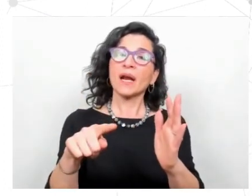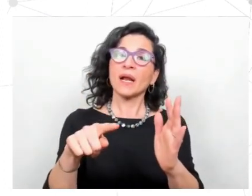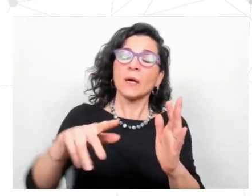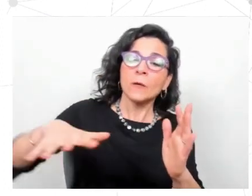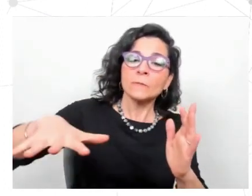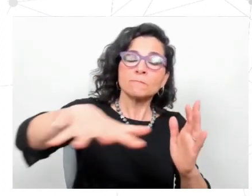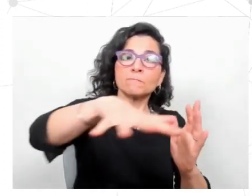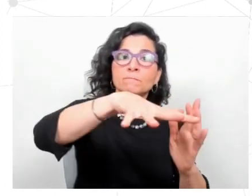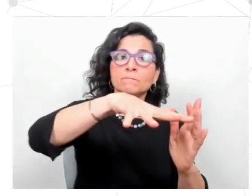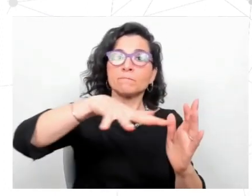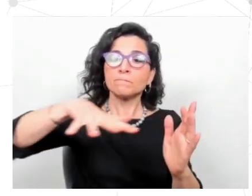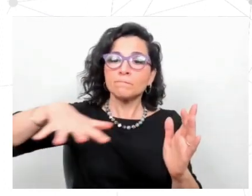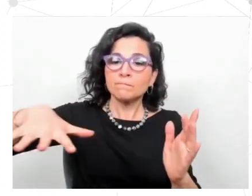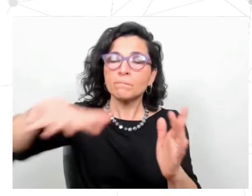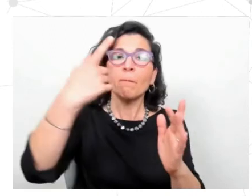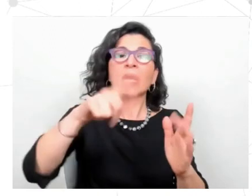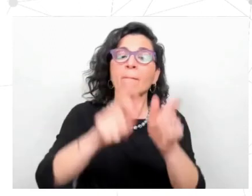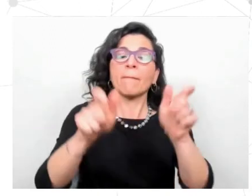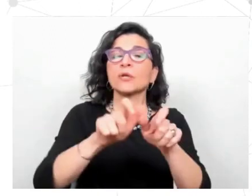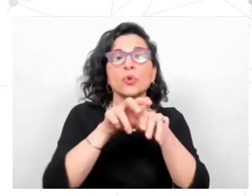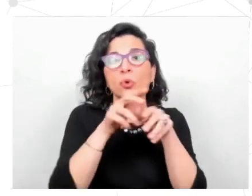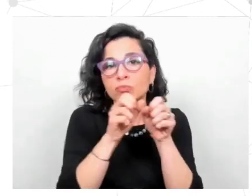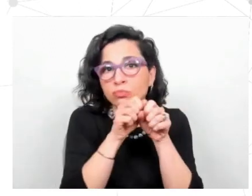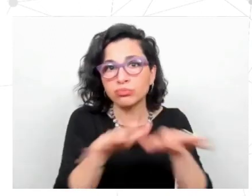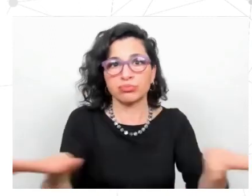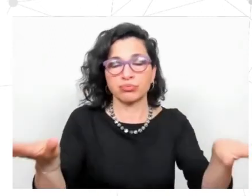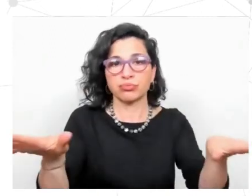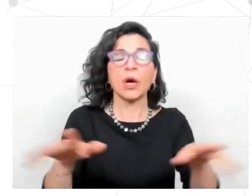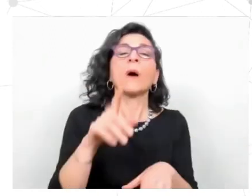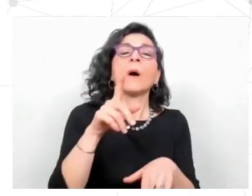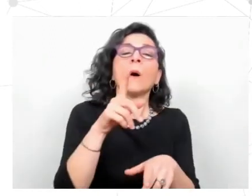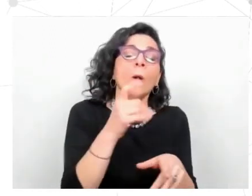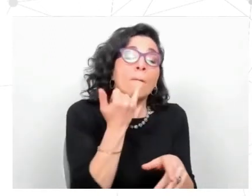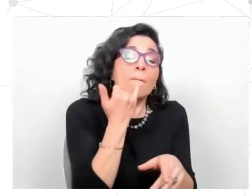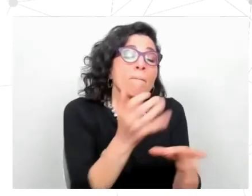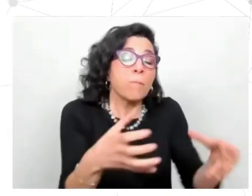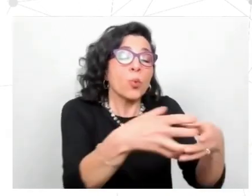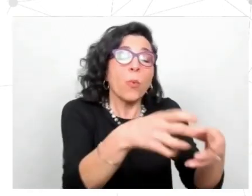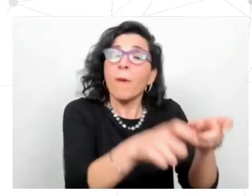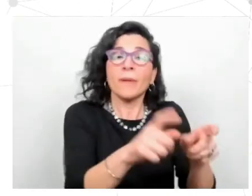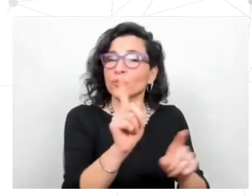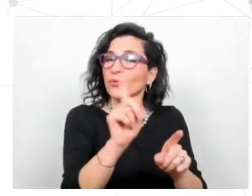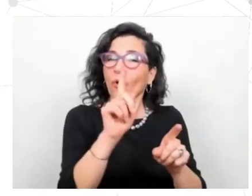su un mercato ristretto, ma un mercato di massa. E per questo